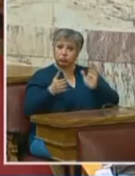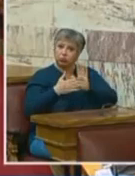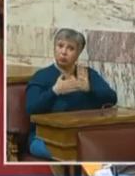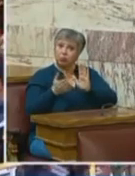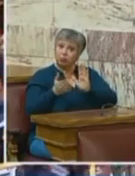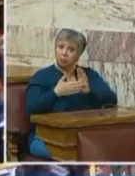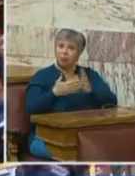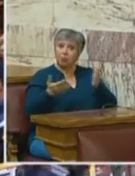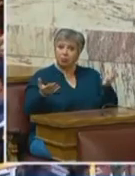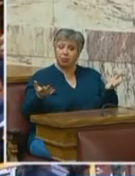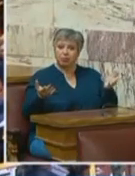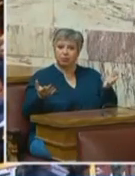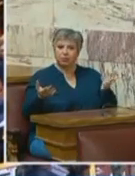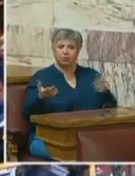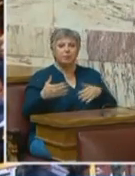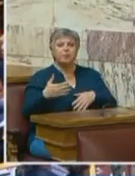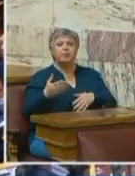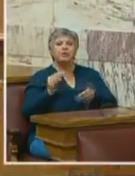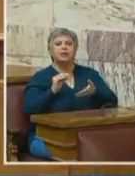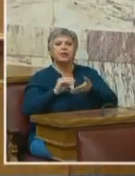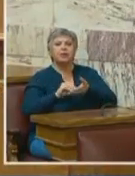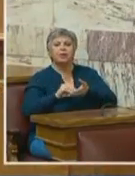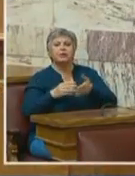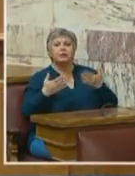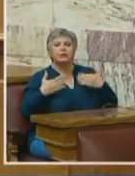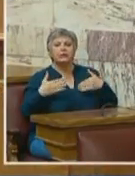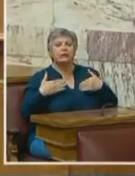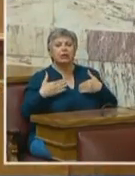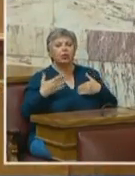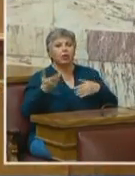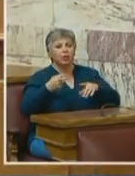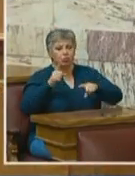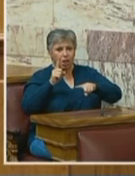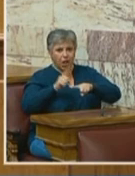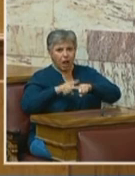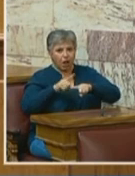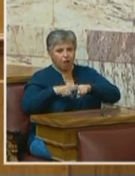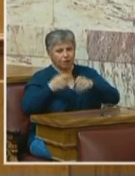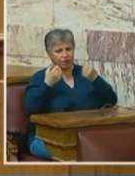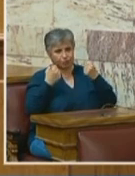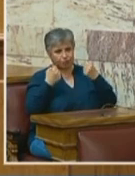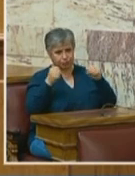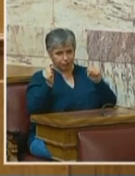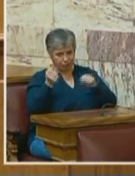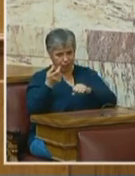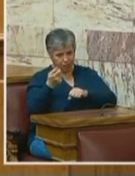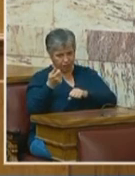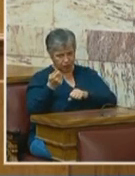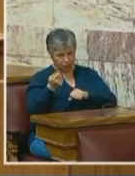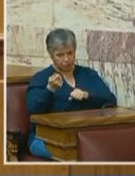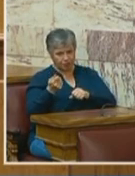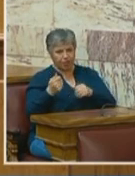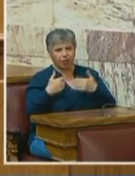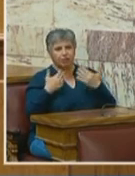Είναι νέο ψέμα βέβαια ότι η χώρα θα ξαναγίνει οικονομικά ανεξάρτηση όταν υπάρχει διαρκής έλεγχος